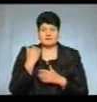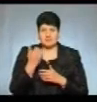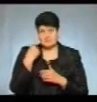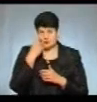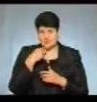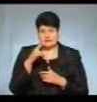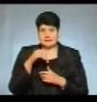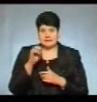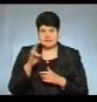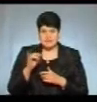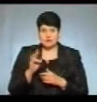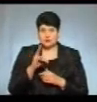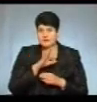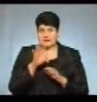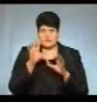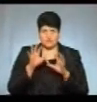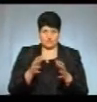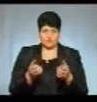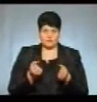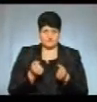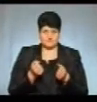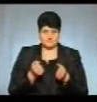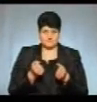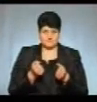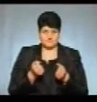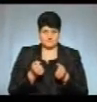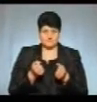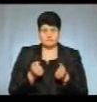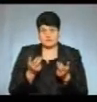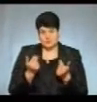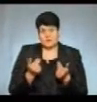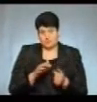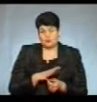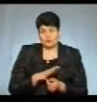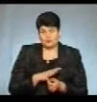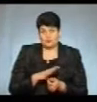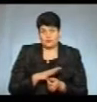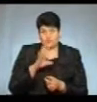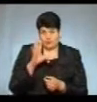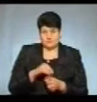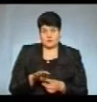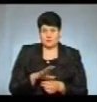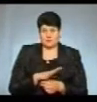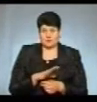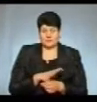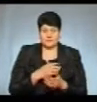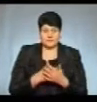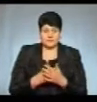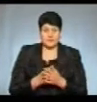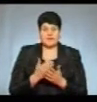дані хтось незаконним чином отримував? Ну, звичайно, були. Я думаю, у всіх це були, тому що є, наприклад,